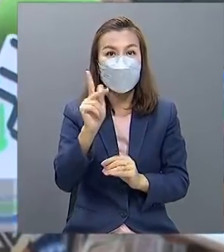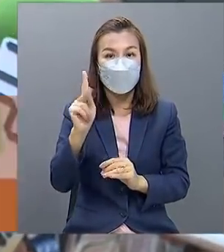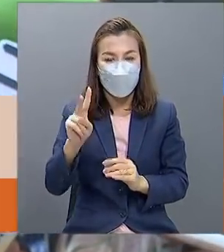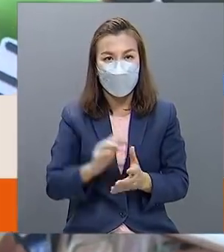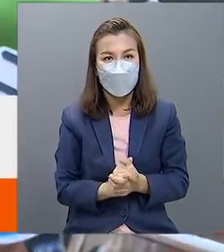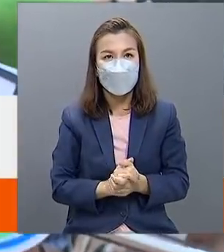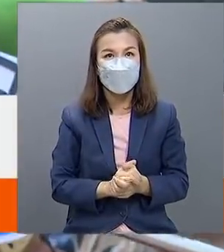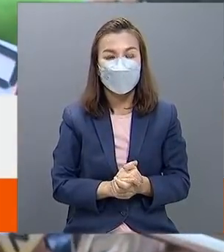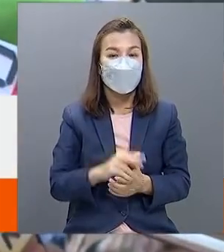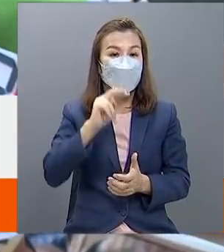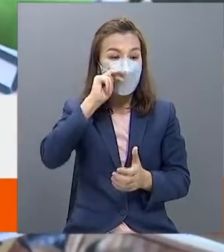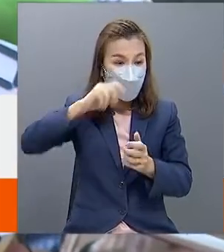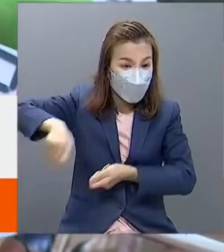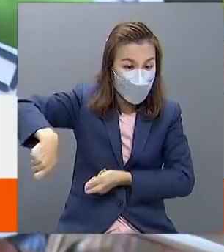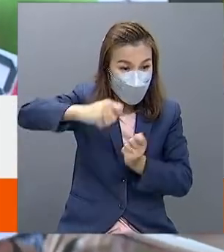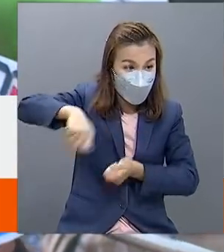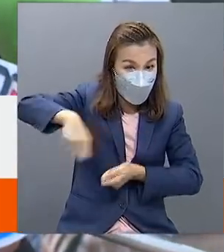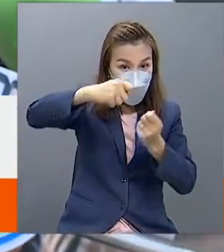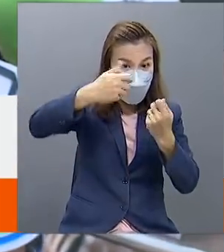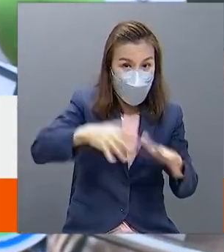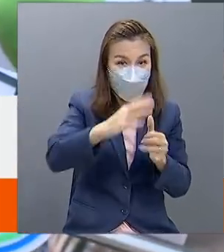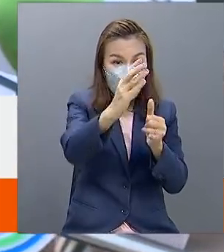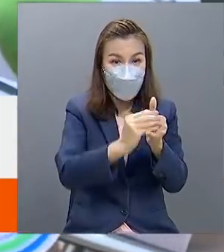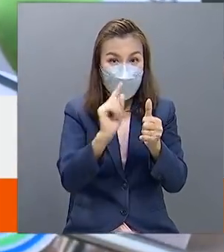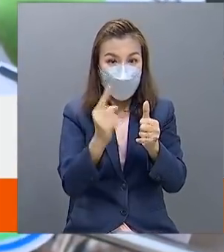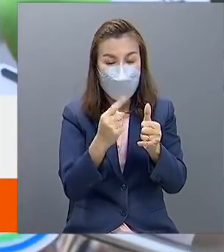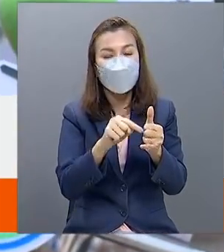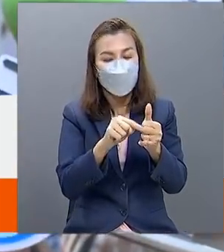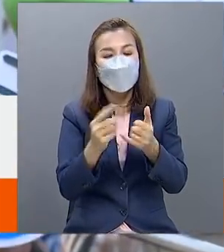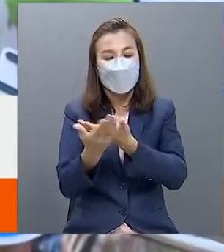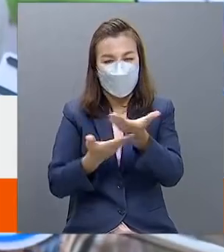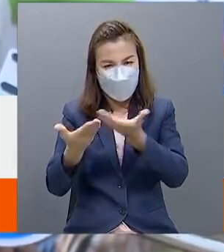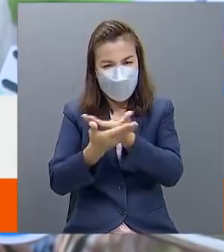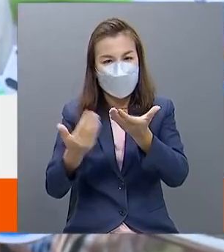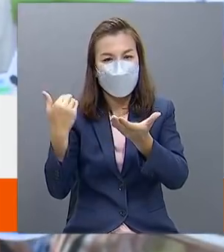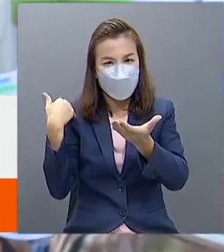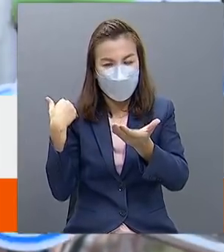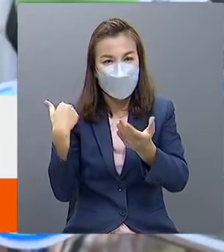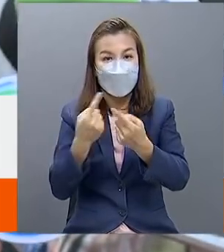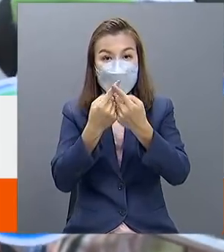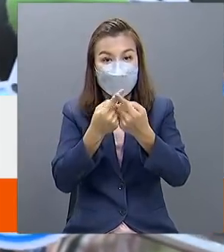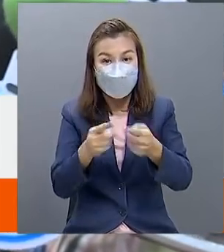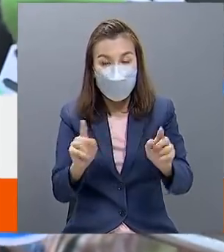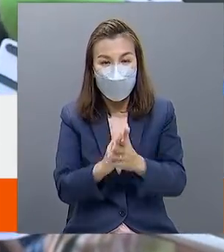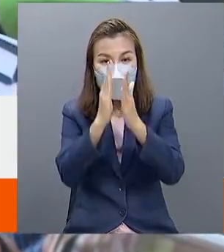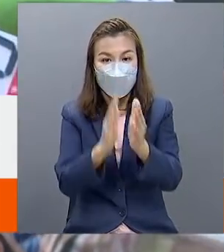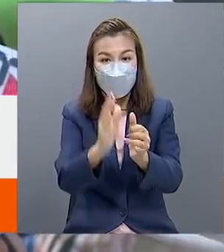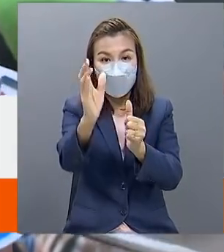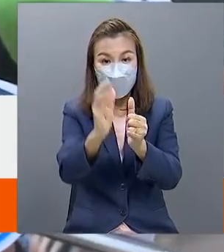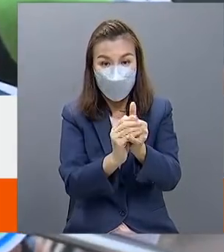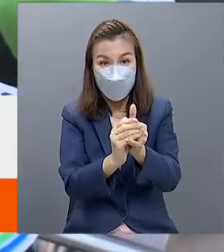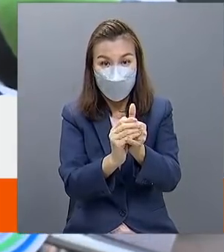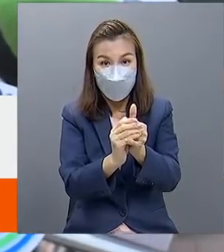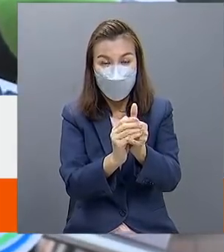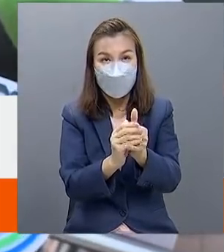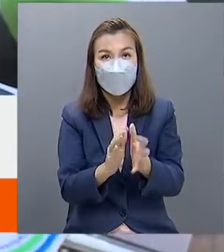รานต์เรามีการนำไปพิจารณาแน่นอนนะฮะแต่การกระเพื่อมของผู้ติดเชื้อก็อาจจะไม่ใช่ประเด็น